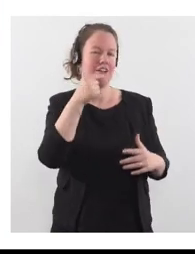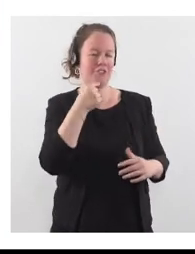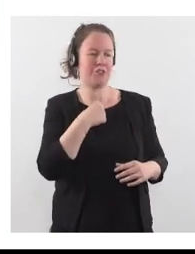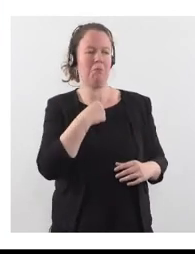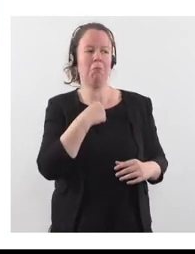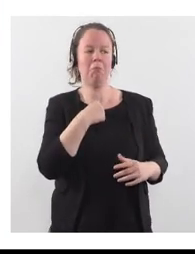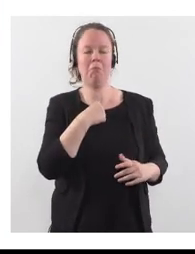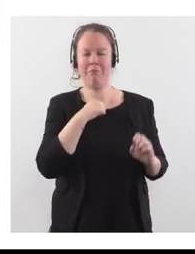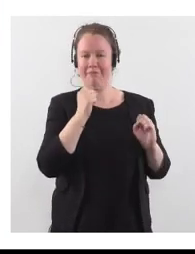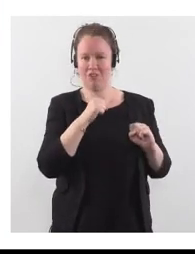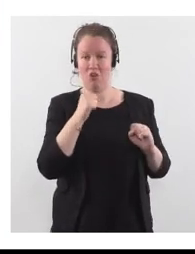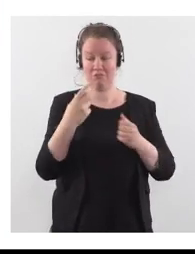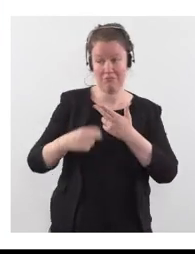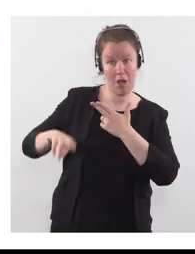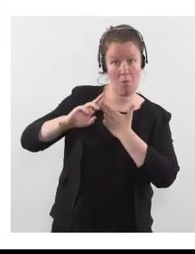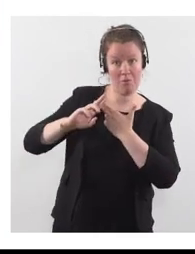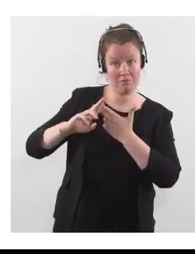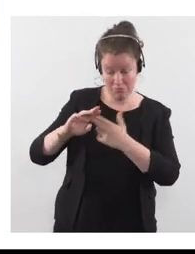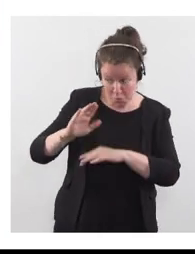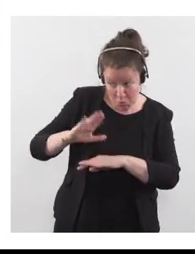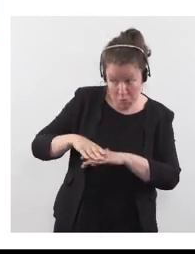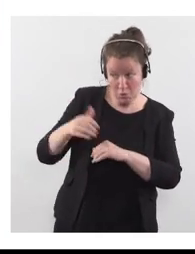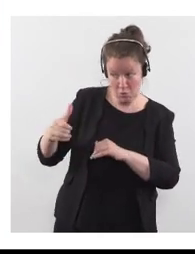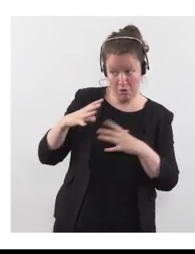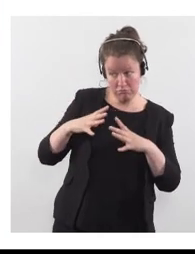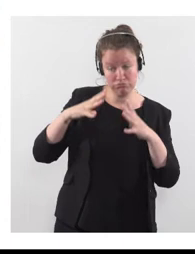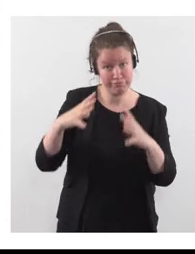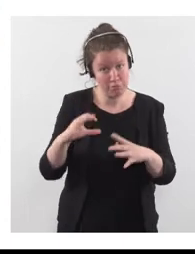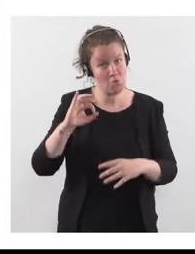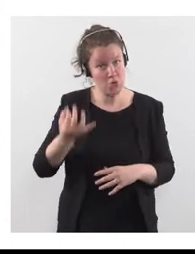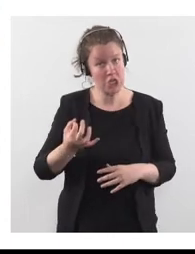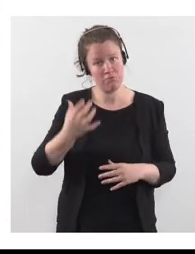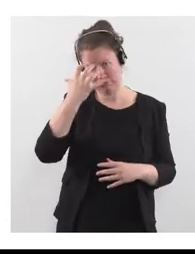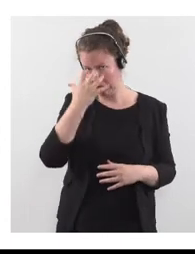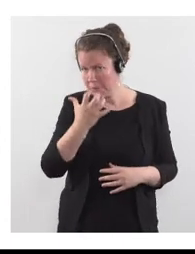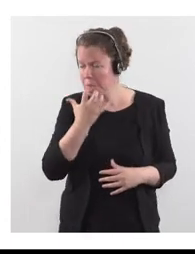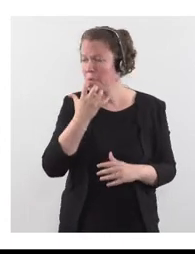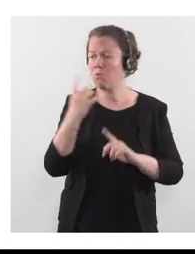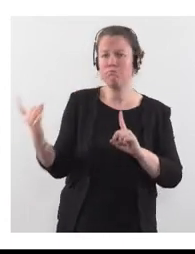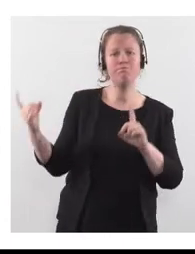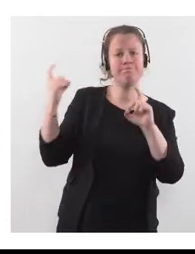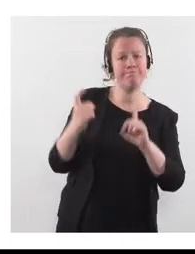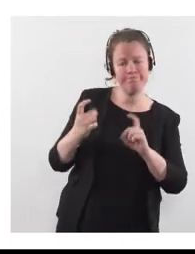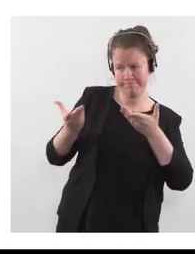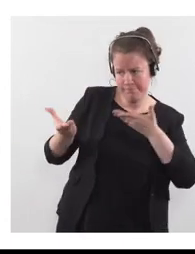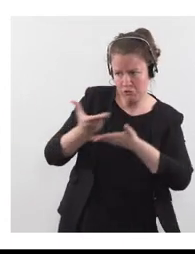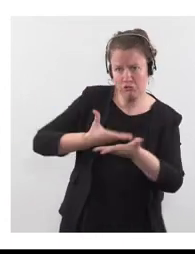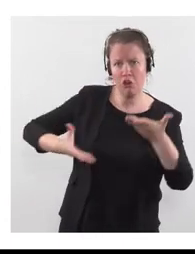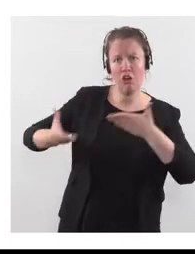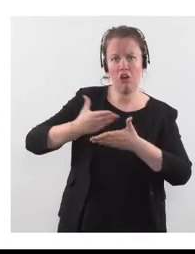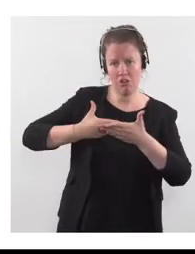Et nous avons été satisfaits du niveau d'engagement et de coopération reçu. Ils se sont assis avec nous. Ils nous ont envoyé des